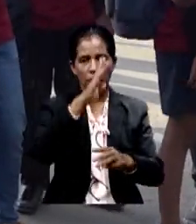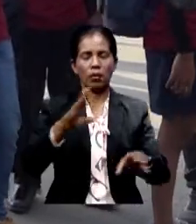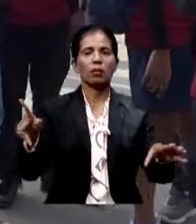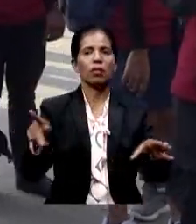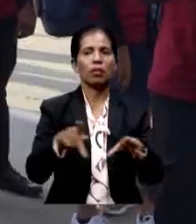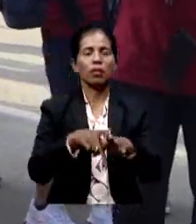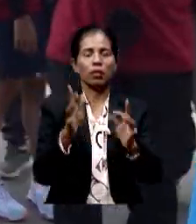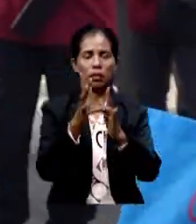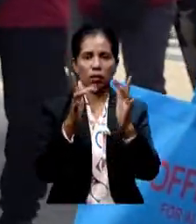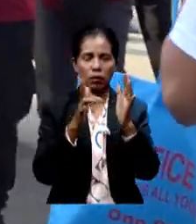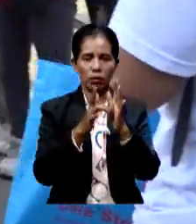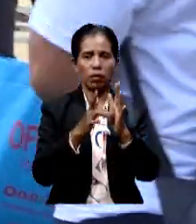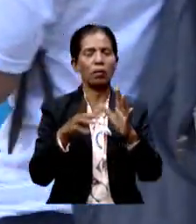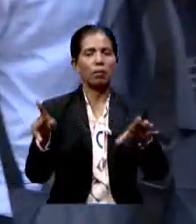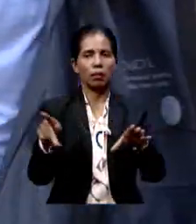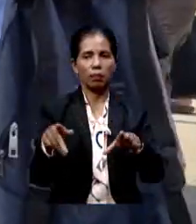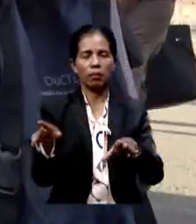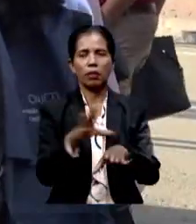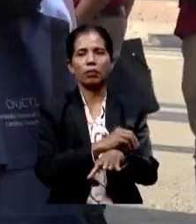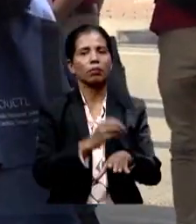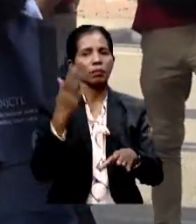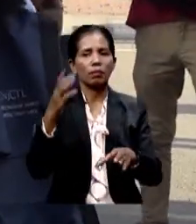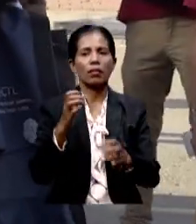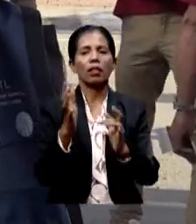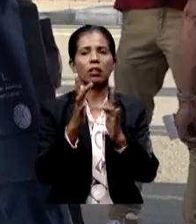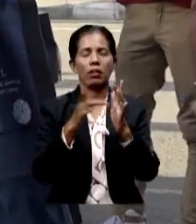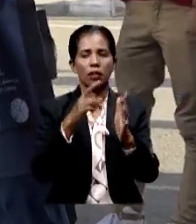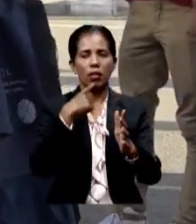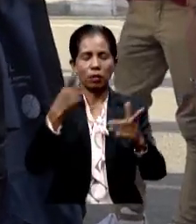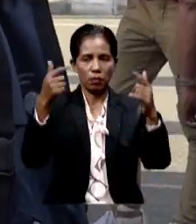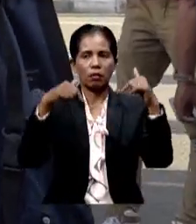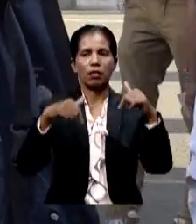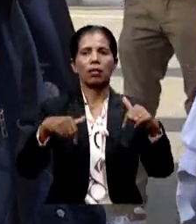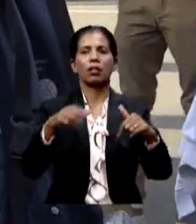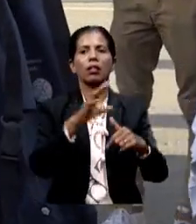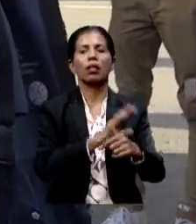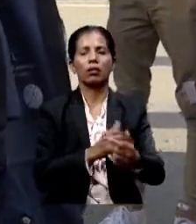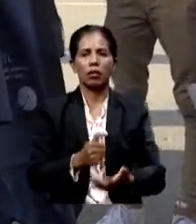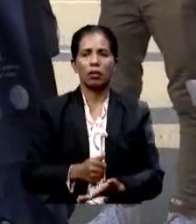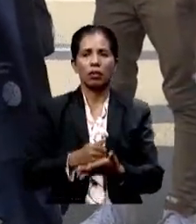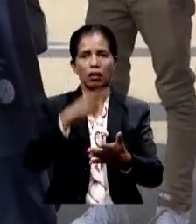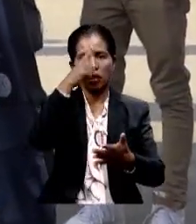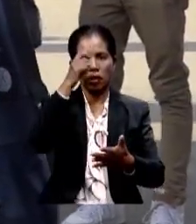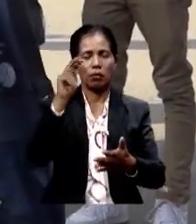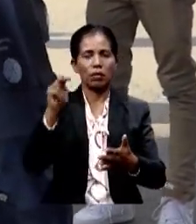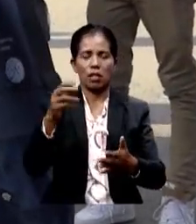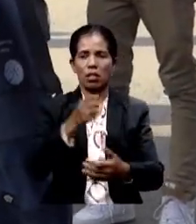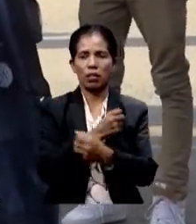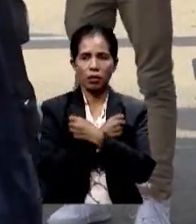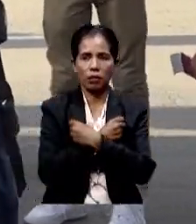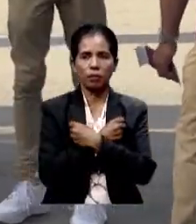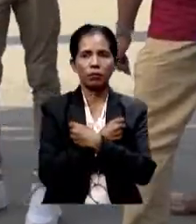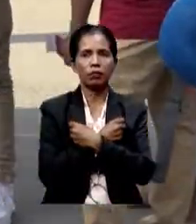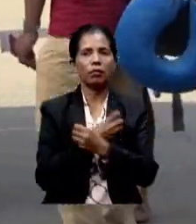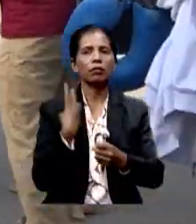na Jesus ne presensa hena ba, hanya sang na Jesus rasik dihan katak ni mai hane atu serbi tamani hadomi,